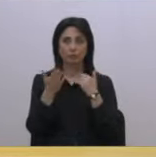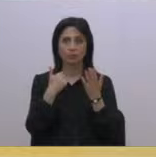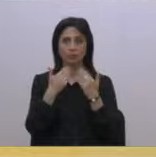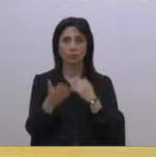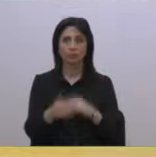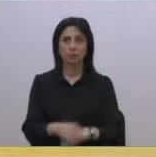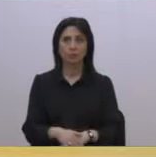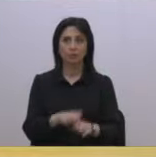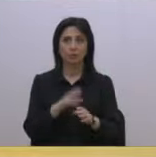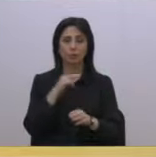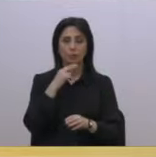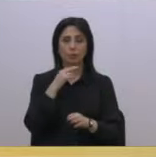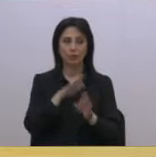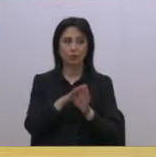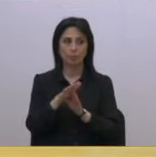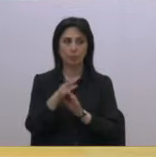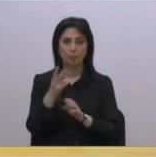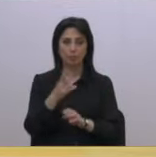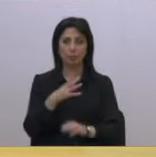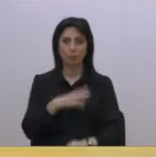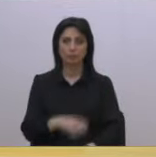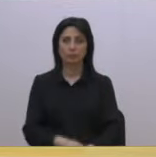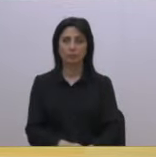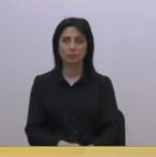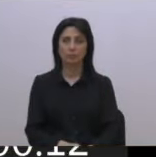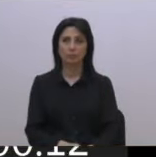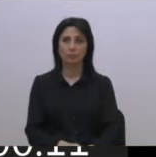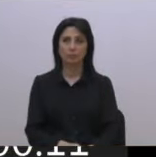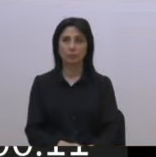რეჟიმი ყურადღება მაღალი კვორუმი არის საჭირო